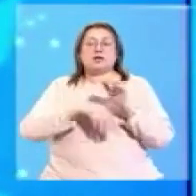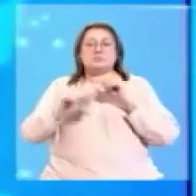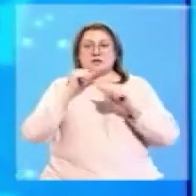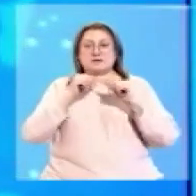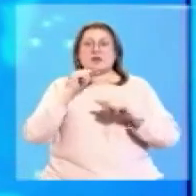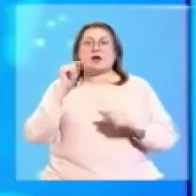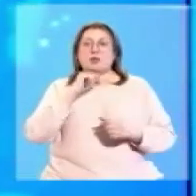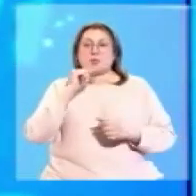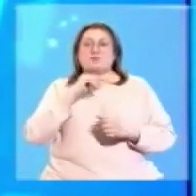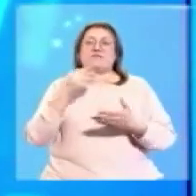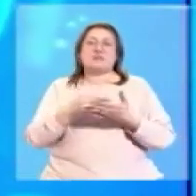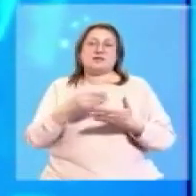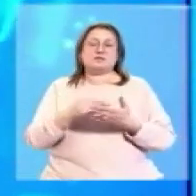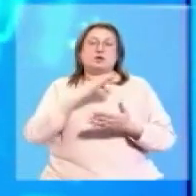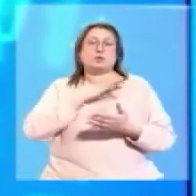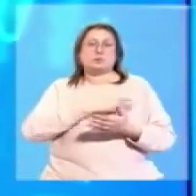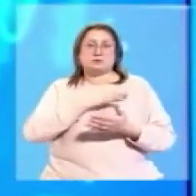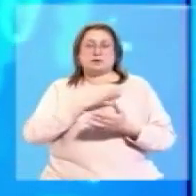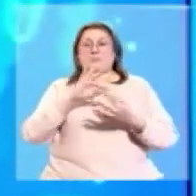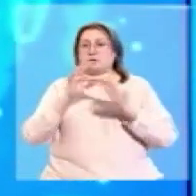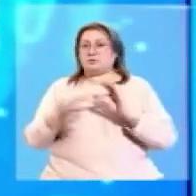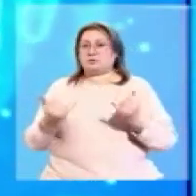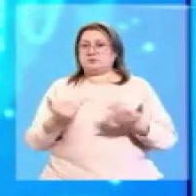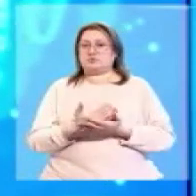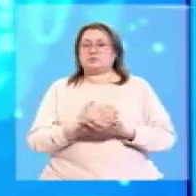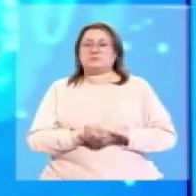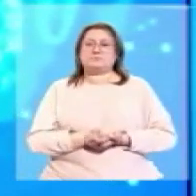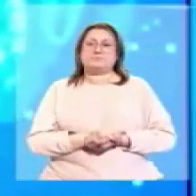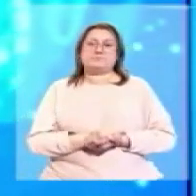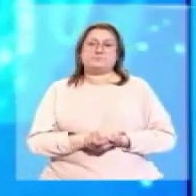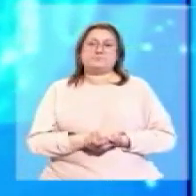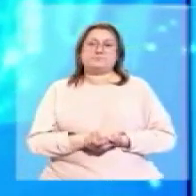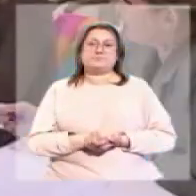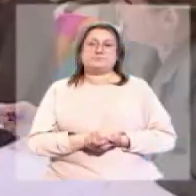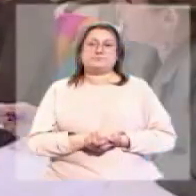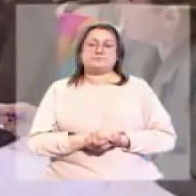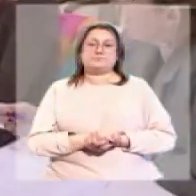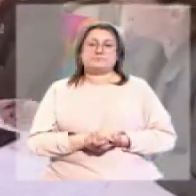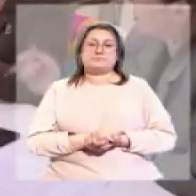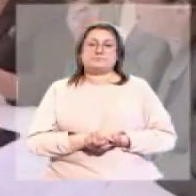эксперты сфер экономики, финансов, юриспруденции. Подробности в следующем материале.